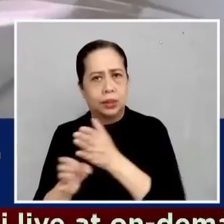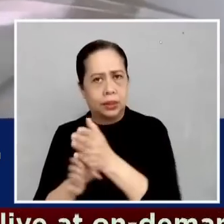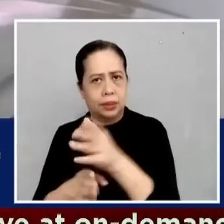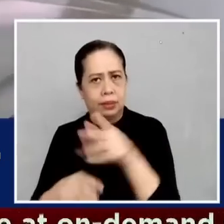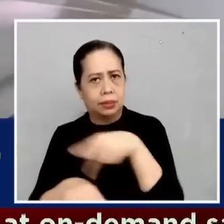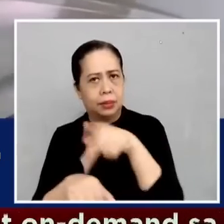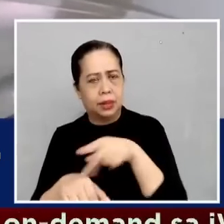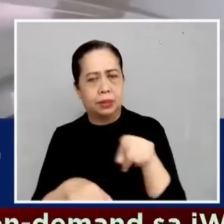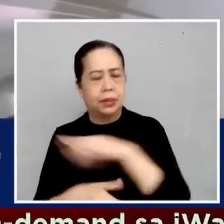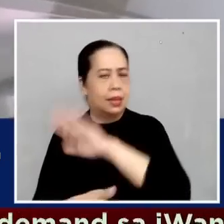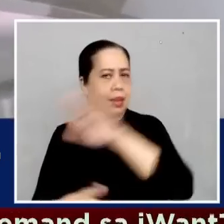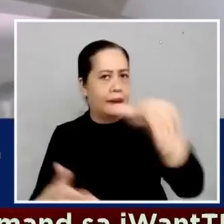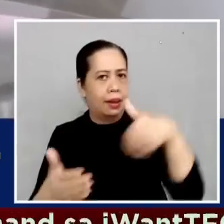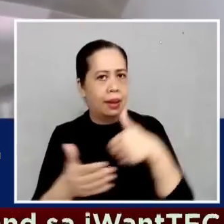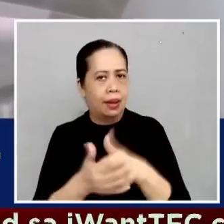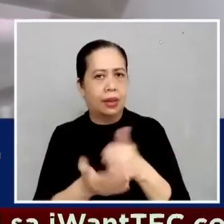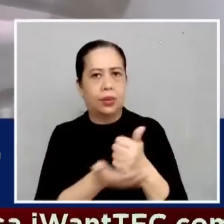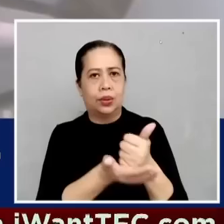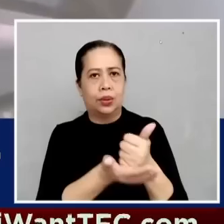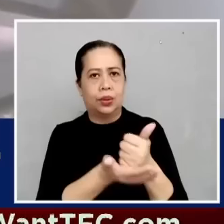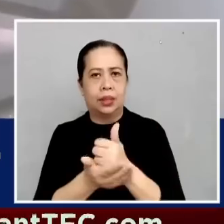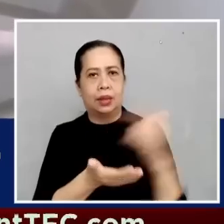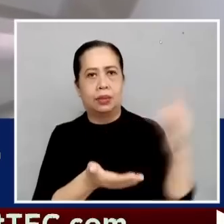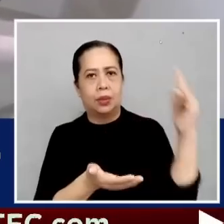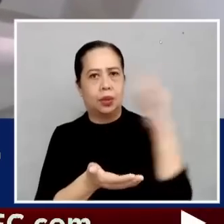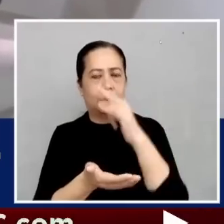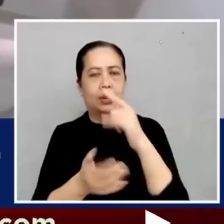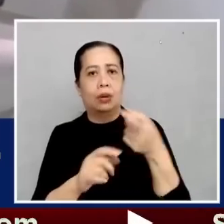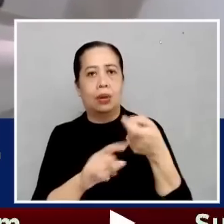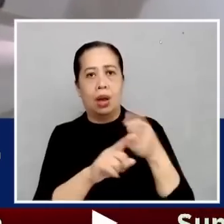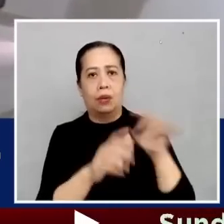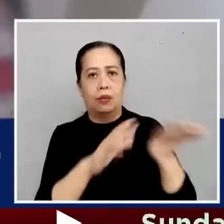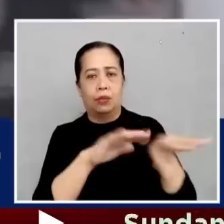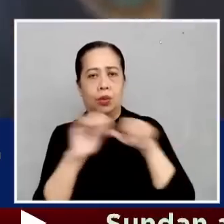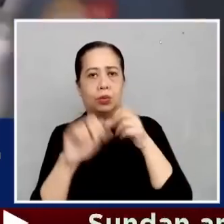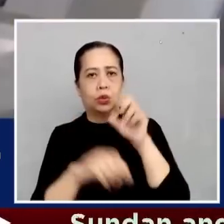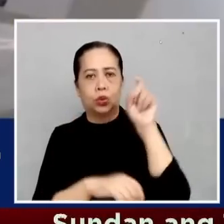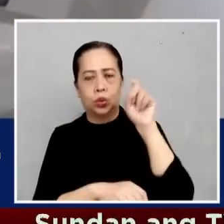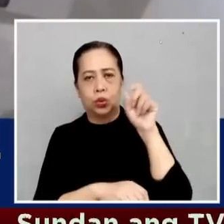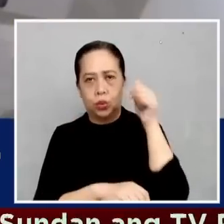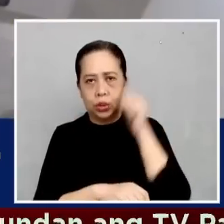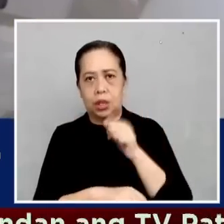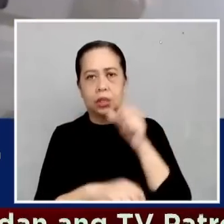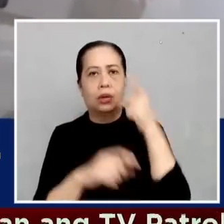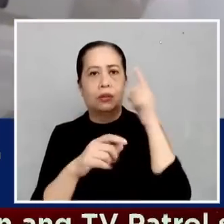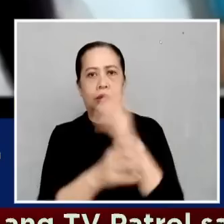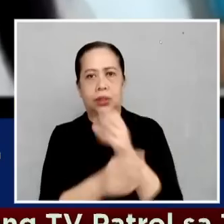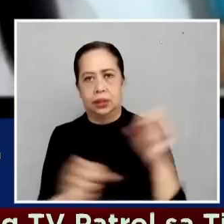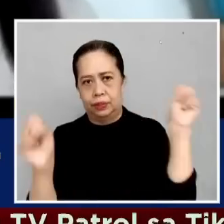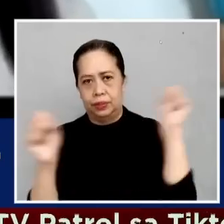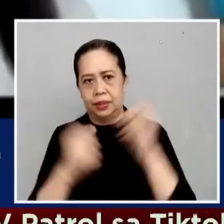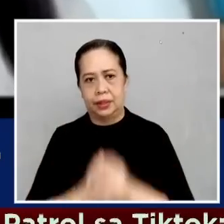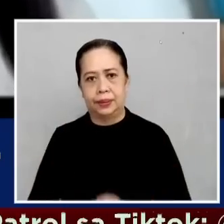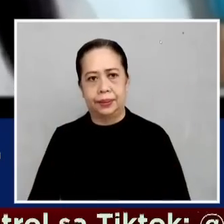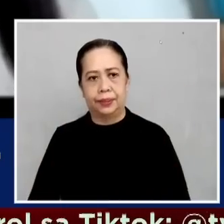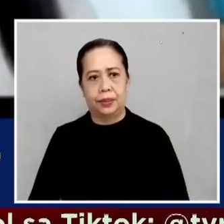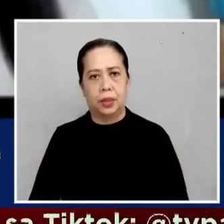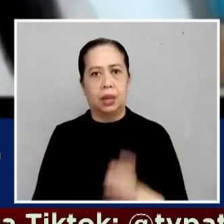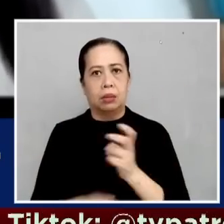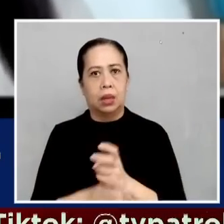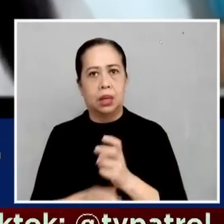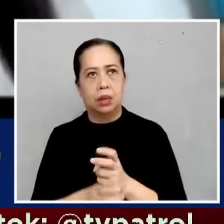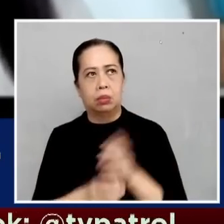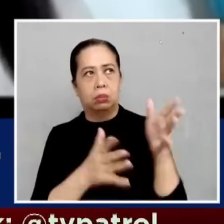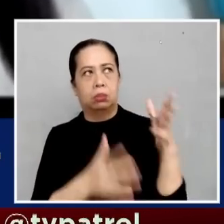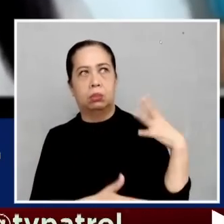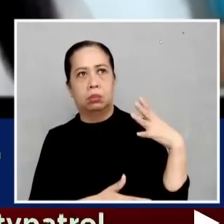Pilipinas lahat ng tinulungang makaalis ng Sudan para na rin sa kanilang kaligtasan. Mahirap yung magpaiwan ka doon sa